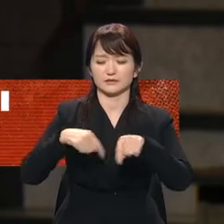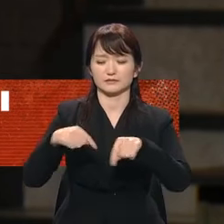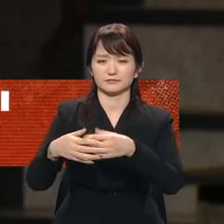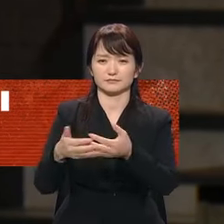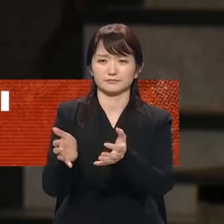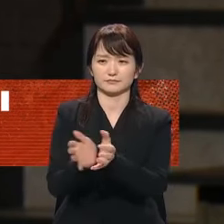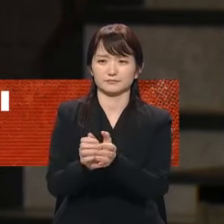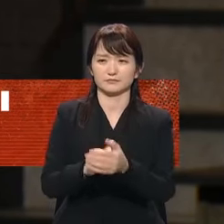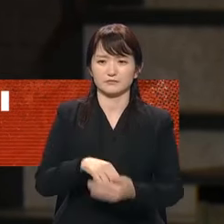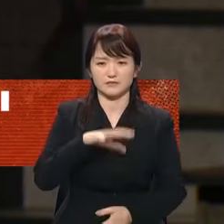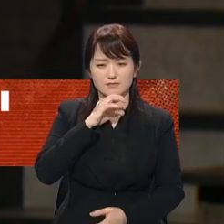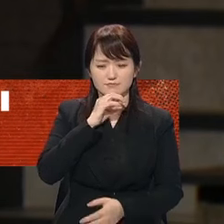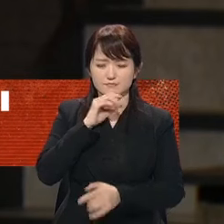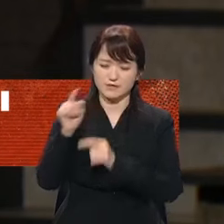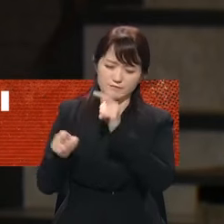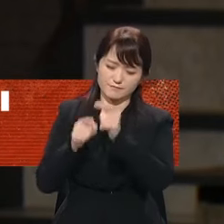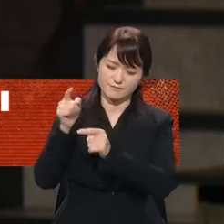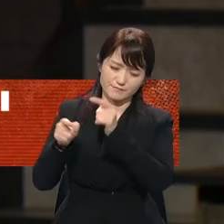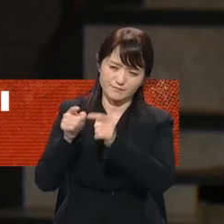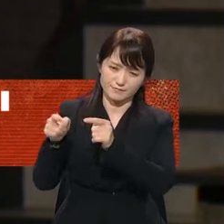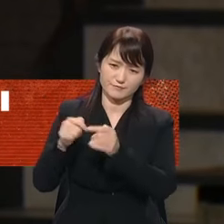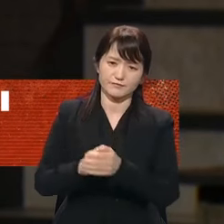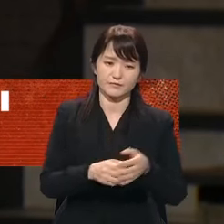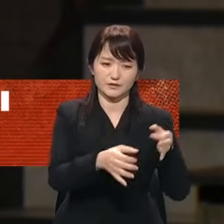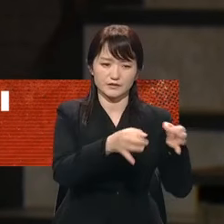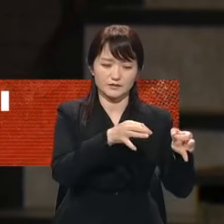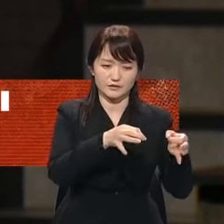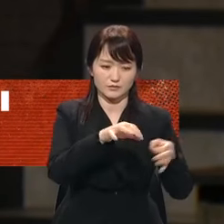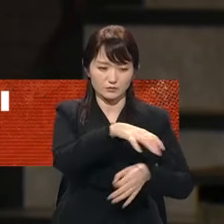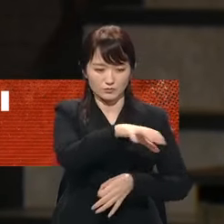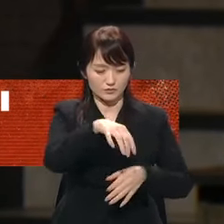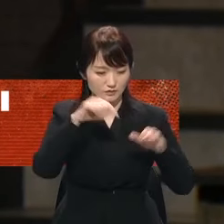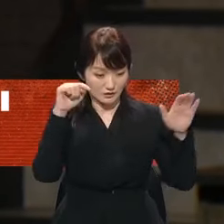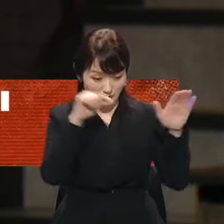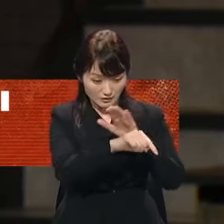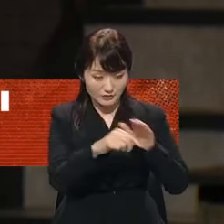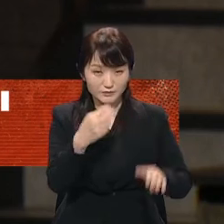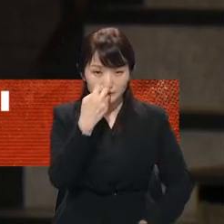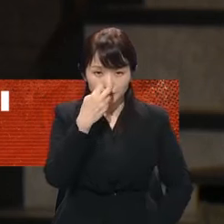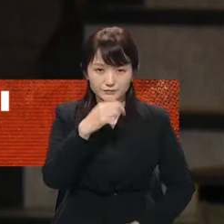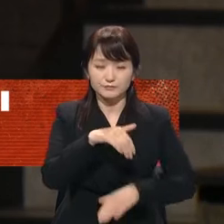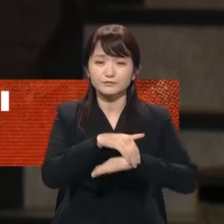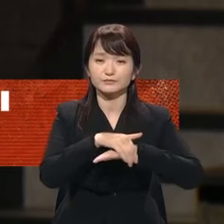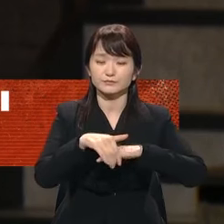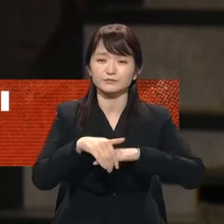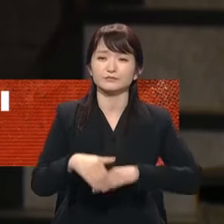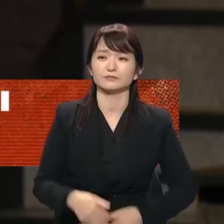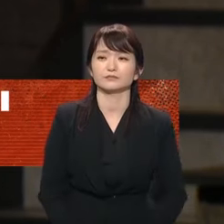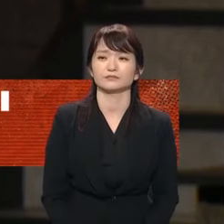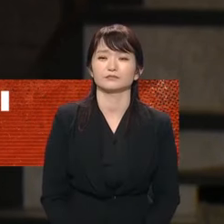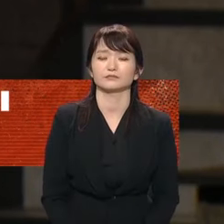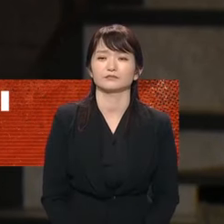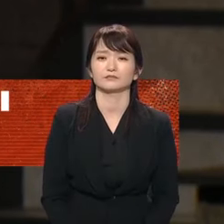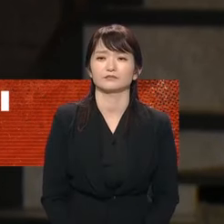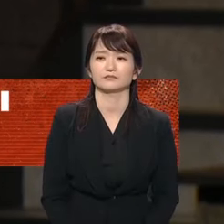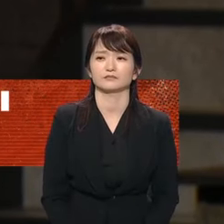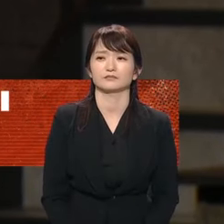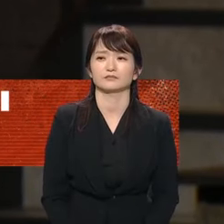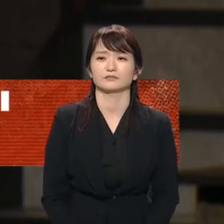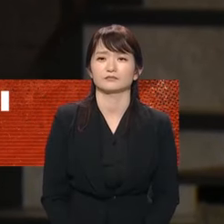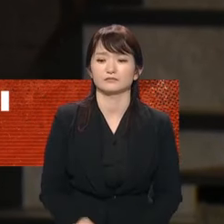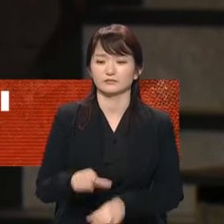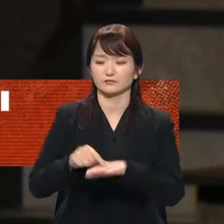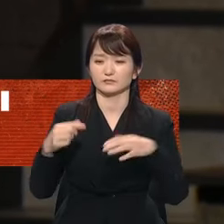이 민원을 접수가 되면은 해당 업소에 대해서 현장 조사를 나갈 그럴 그 계획에 있다라고 하는데요. 실제로 이 그